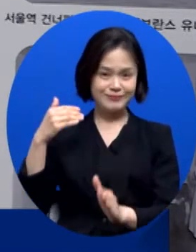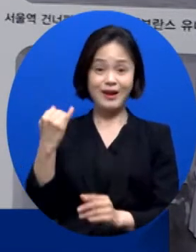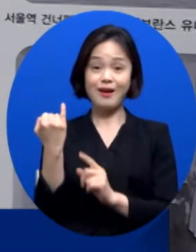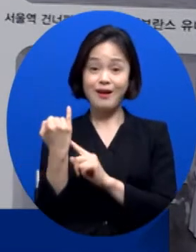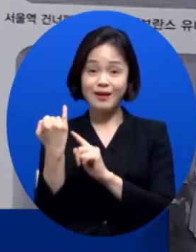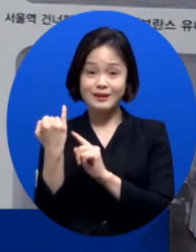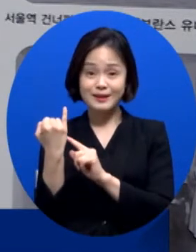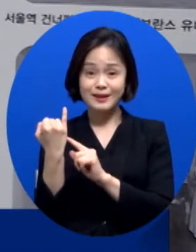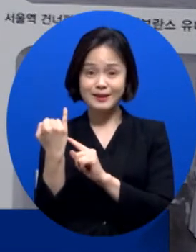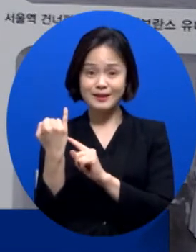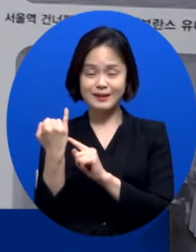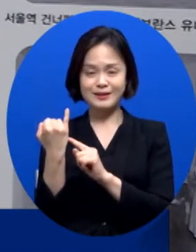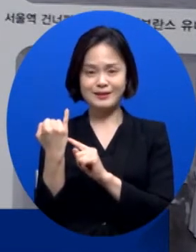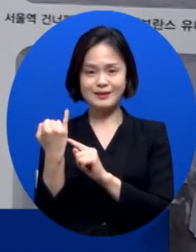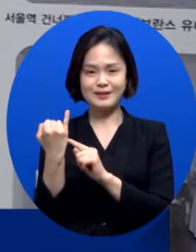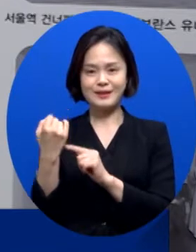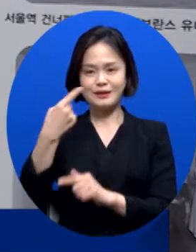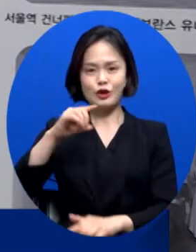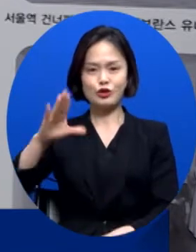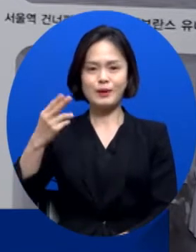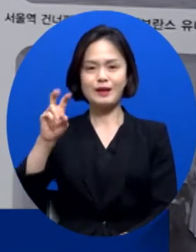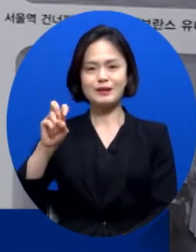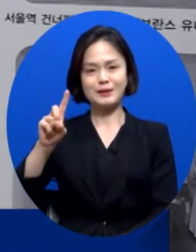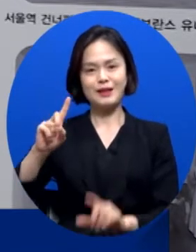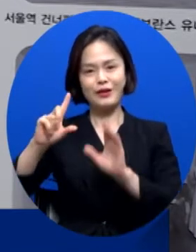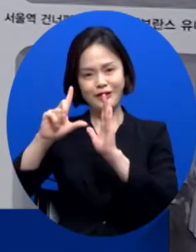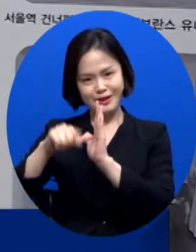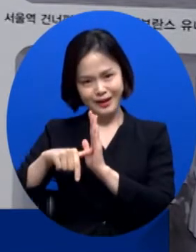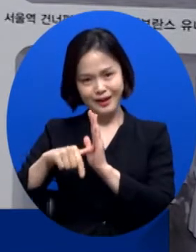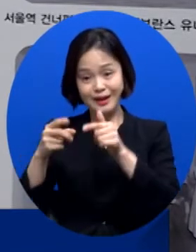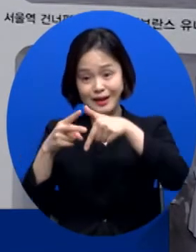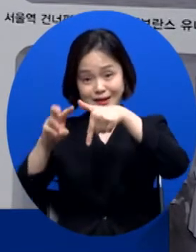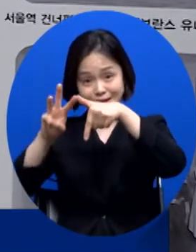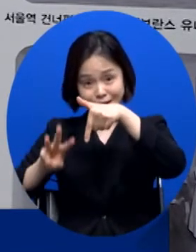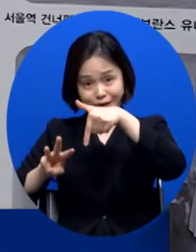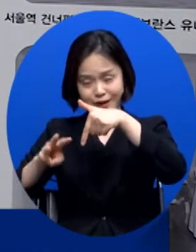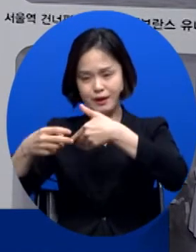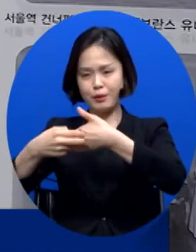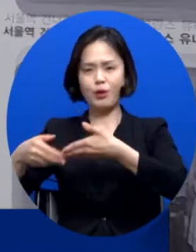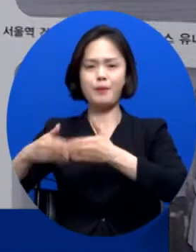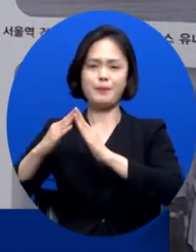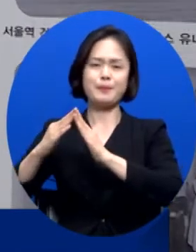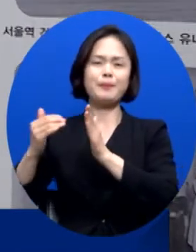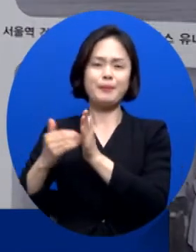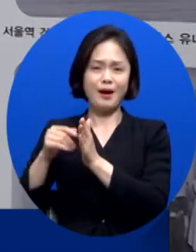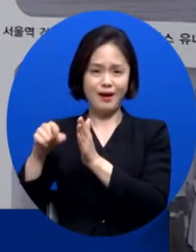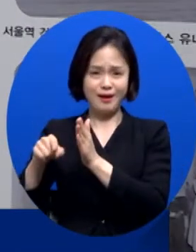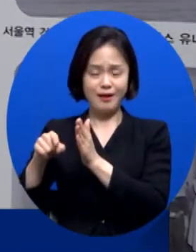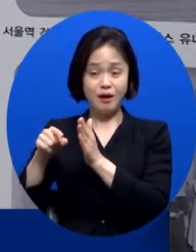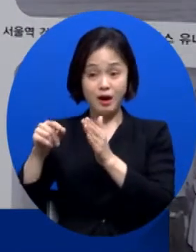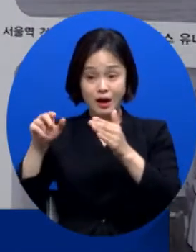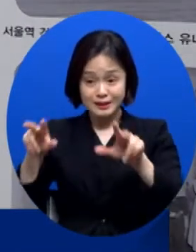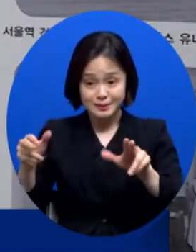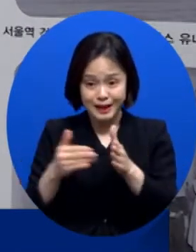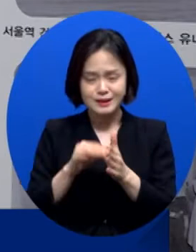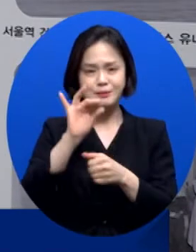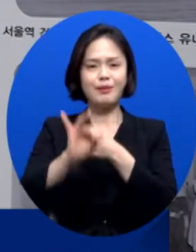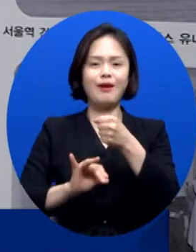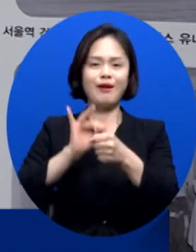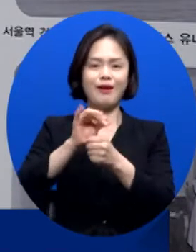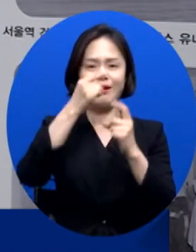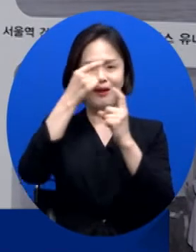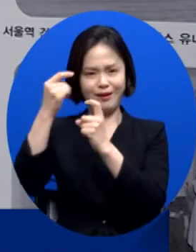로제타홀이 1921년에 제물포에 설립한 부인병원이 그 뿌리입니다. 그동안 그분을